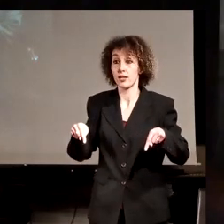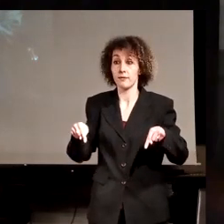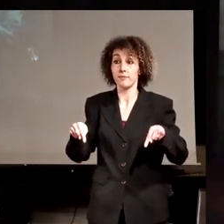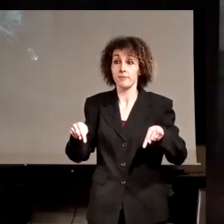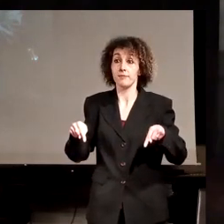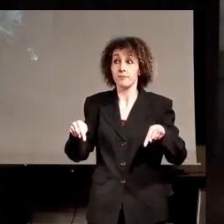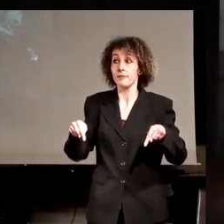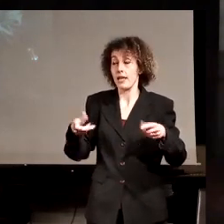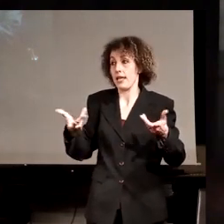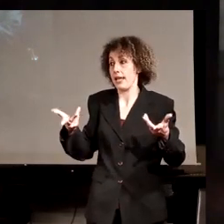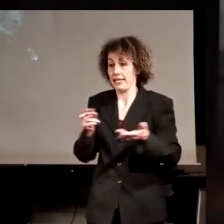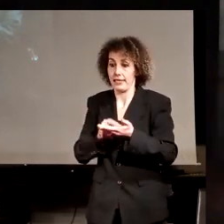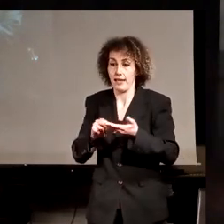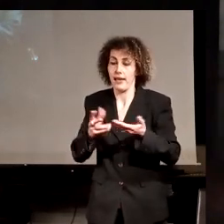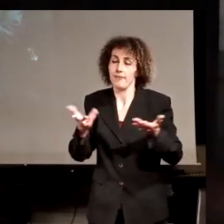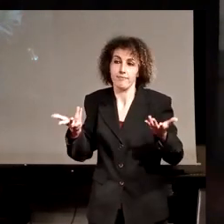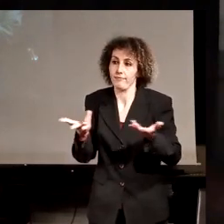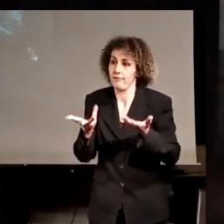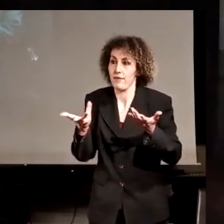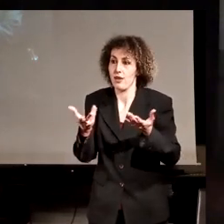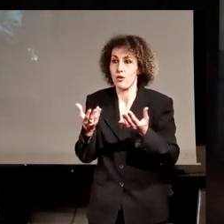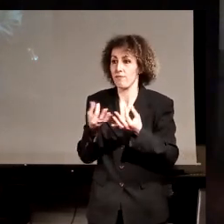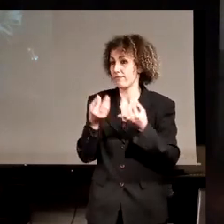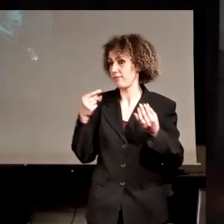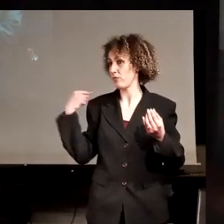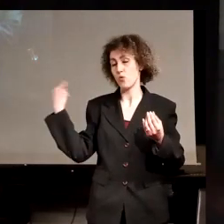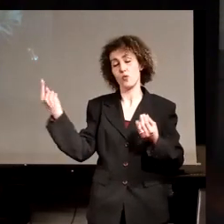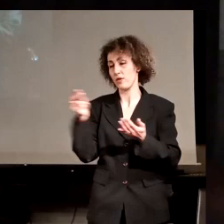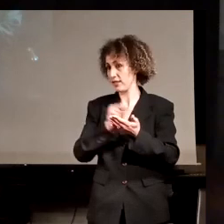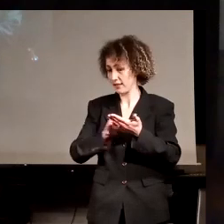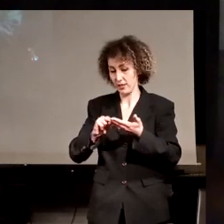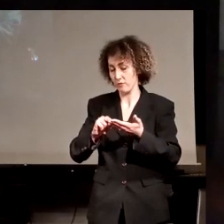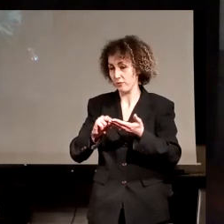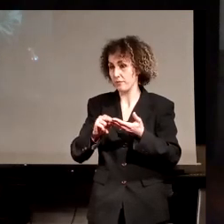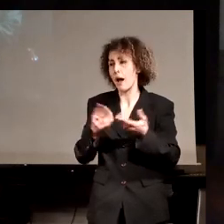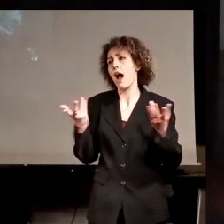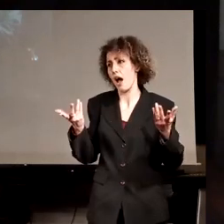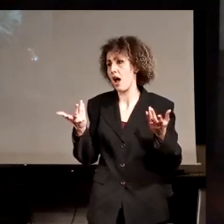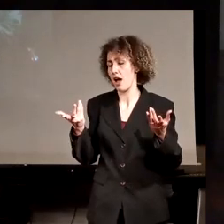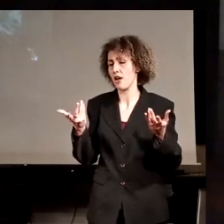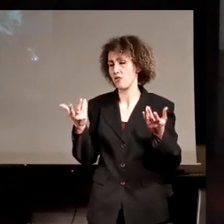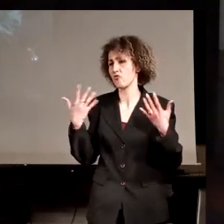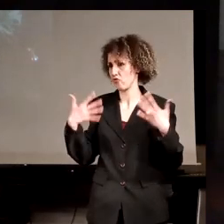oggi è diventato popolarissimo infatti è infatti ma lo era già in vita